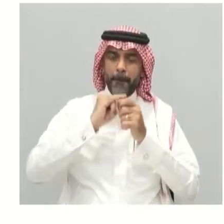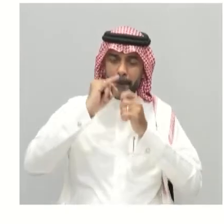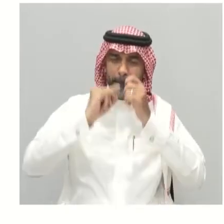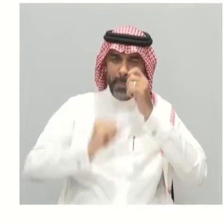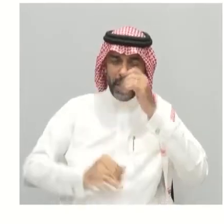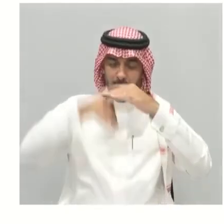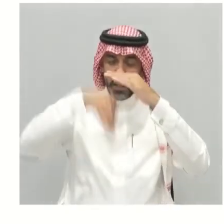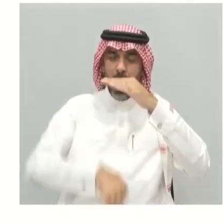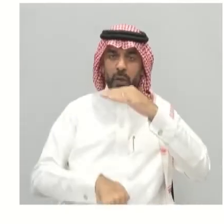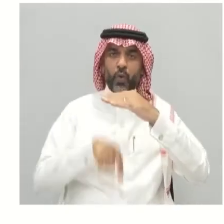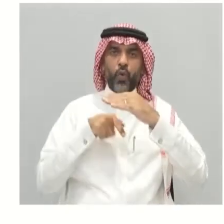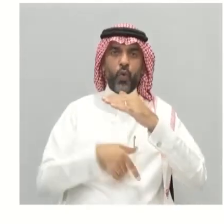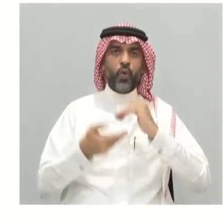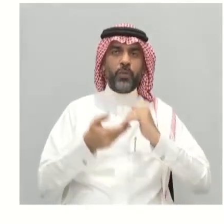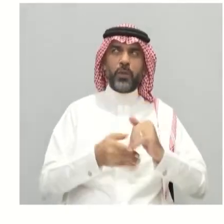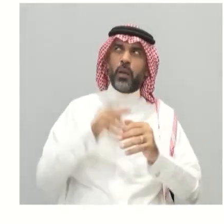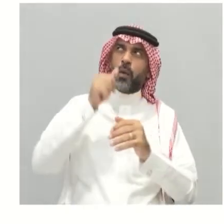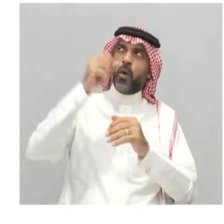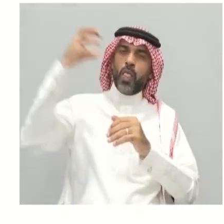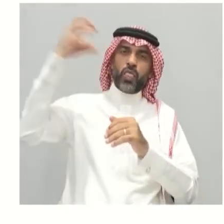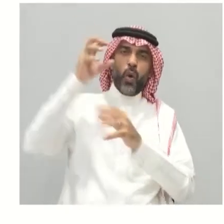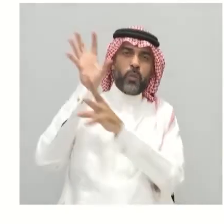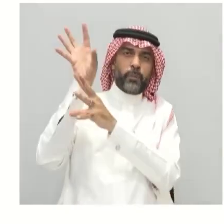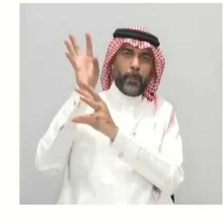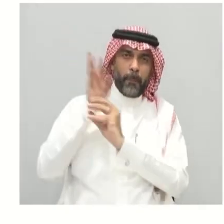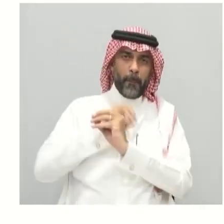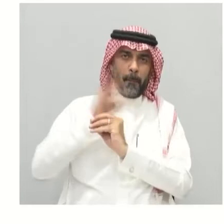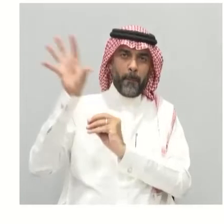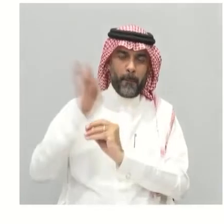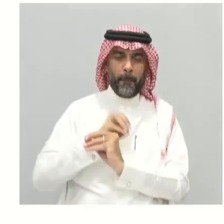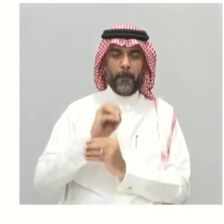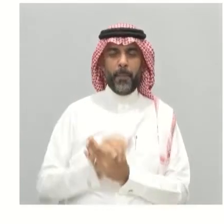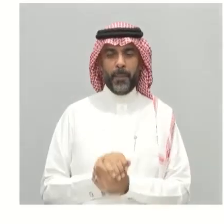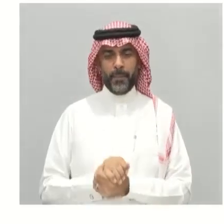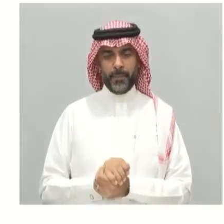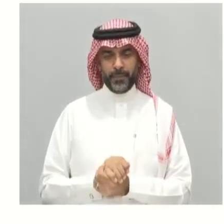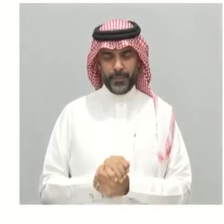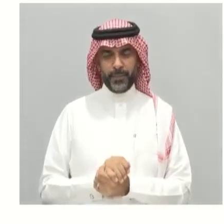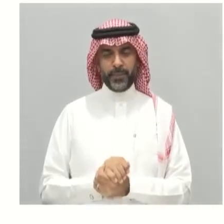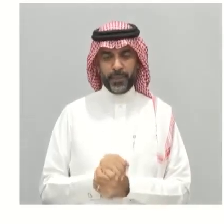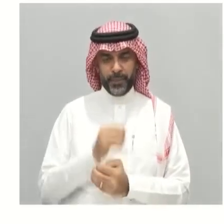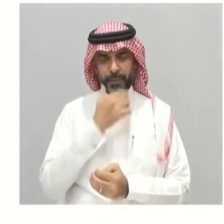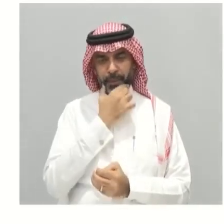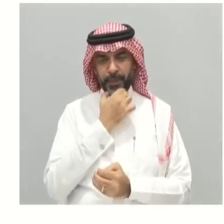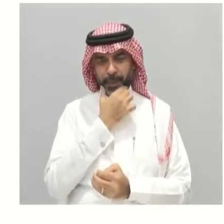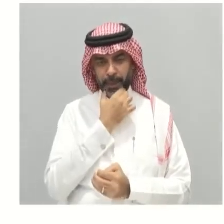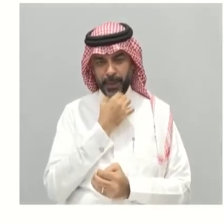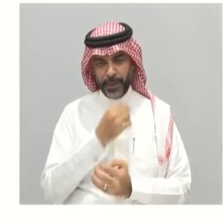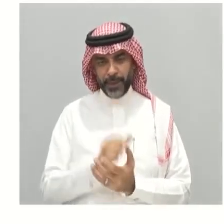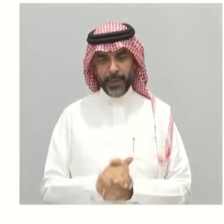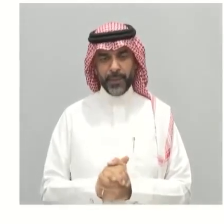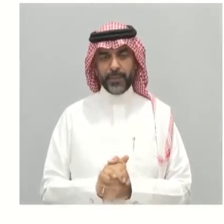اكثر اذا الصبغه التي تحتويها الطحالب الحمراء تحتوي على الكلورفيل زائدا